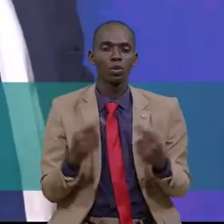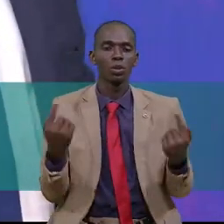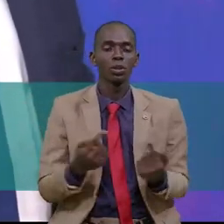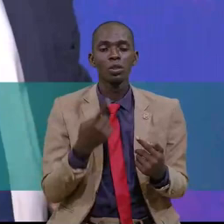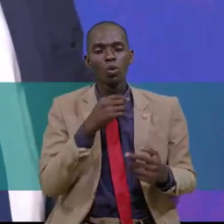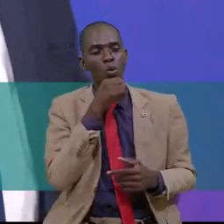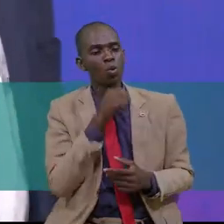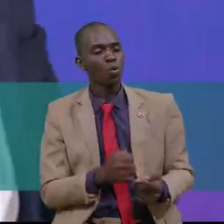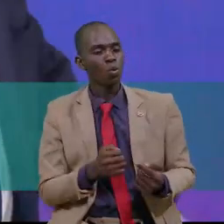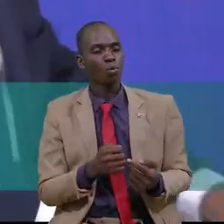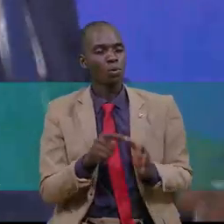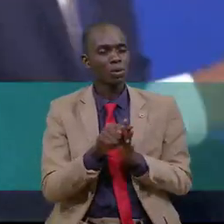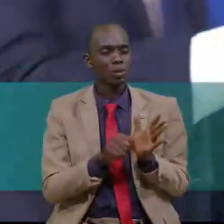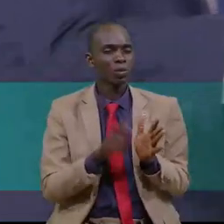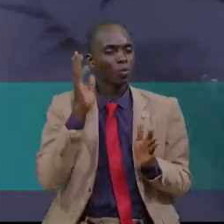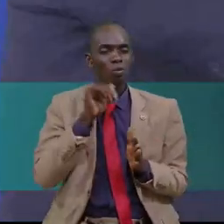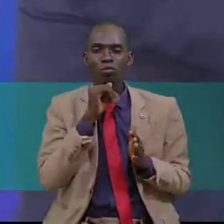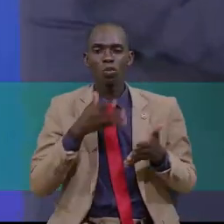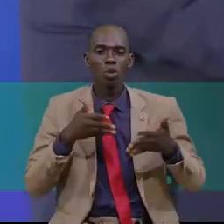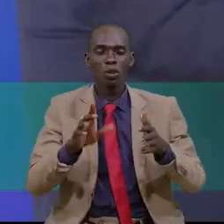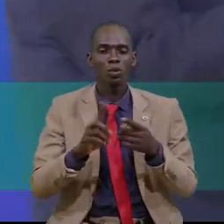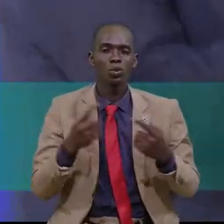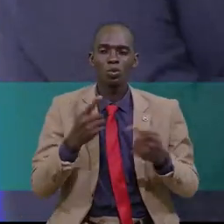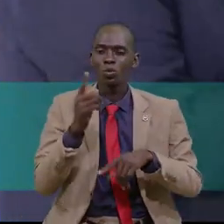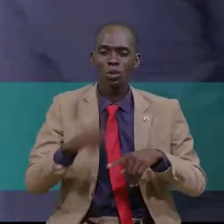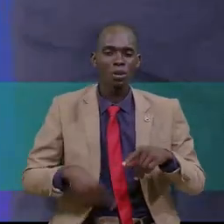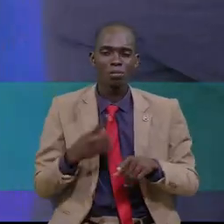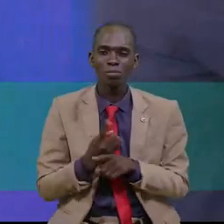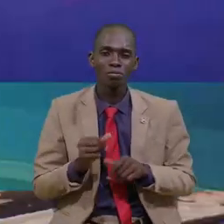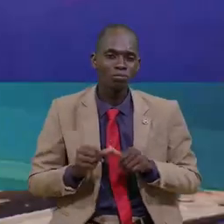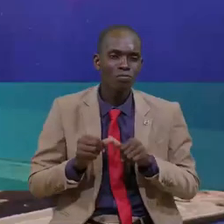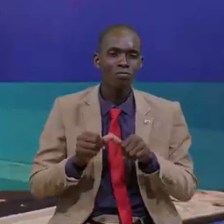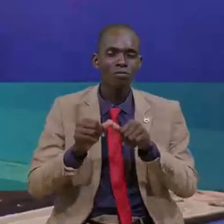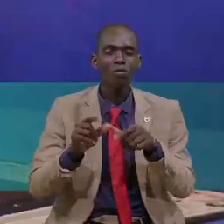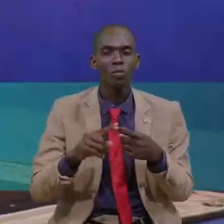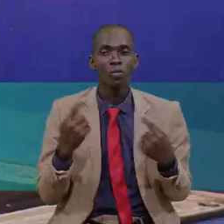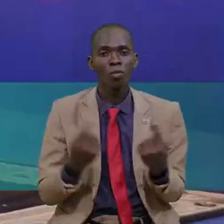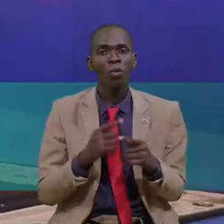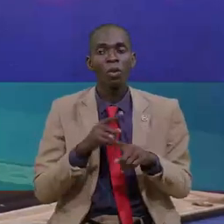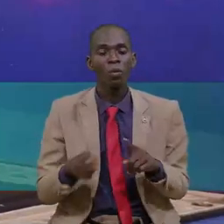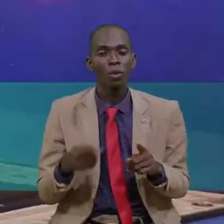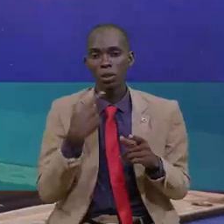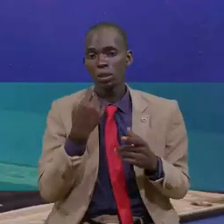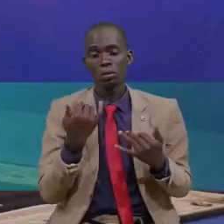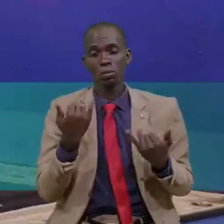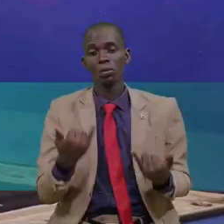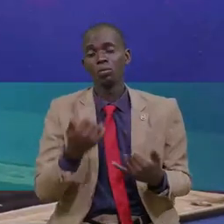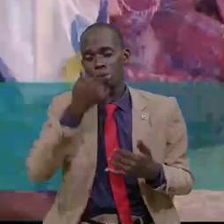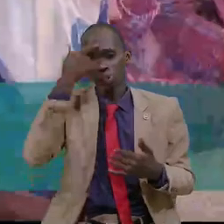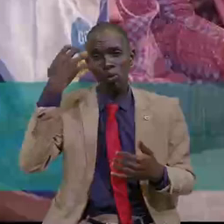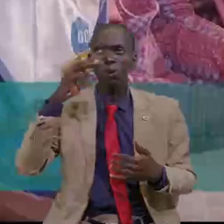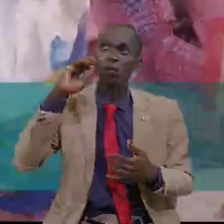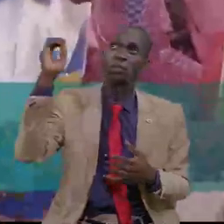l'Ancien Testament ne te permettait pas de faire cela. Tu ne pourrais pas continuer à pécher. Mais maintenant ils disent, à cause de la